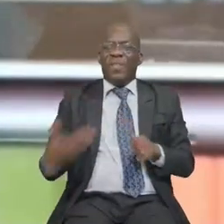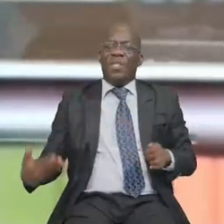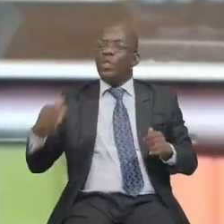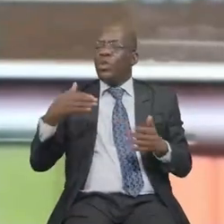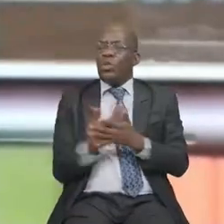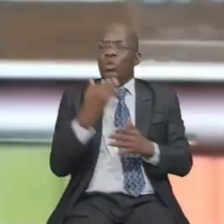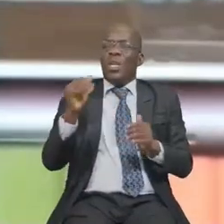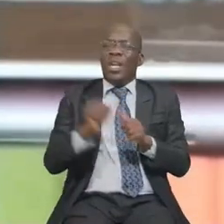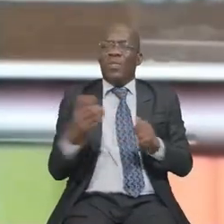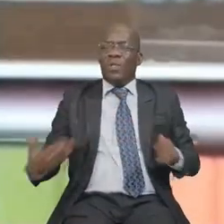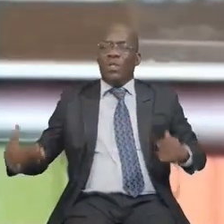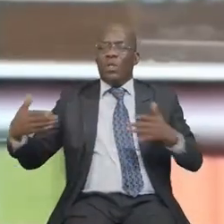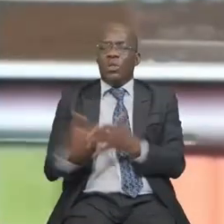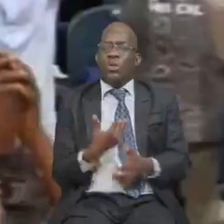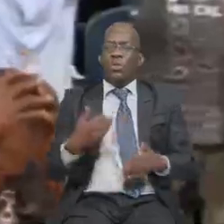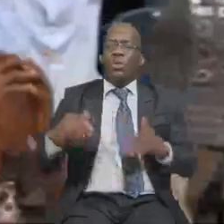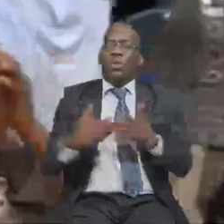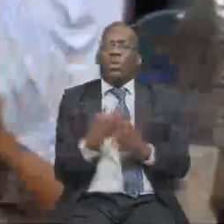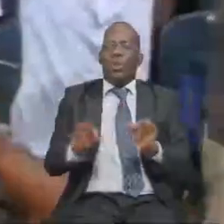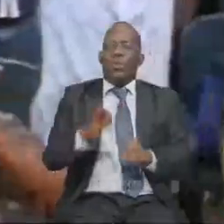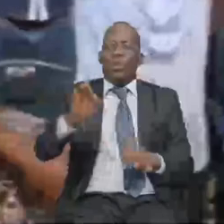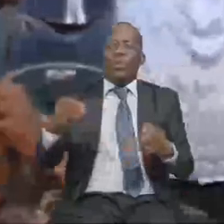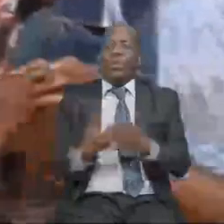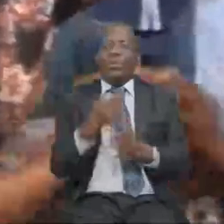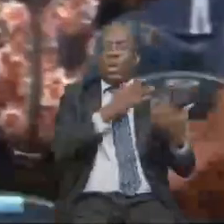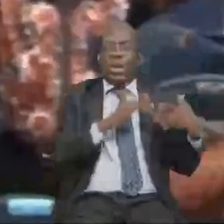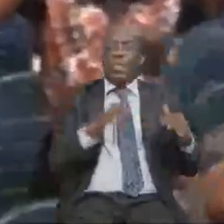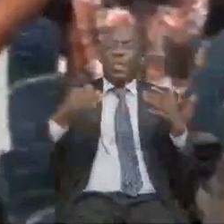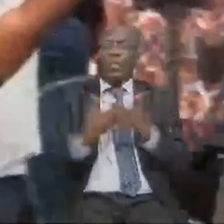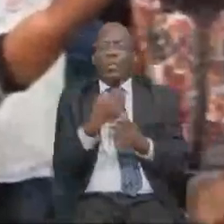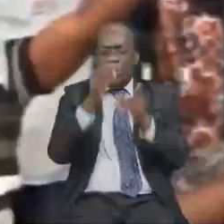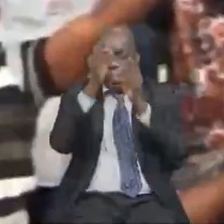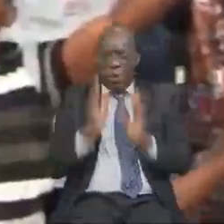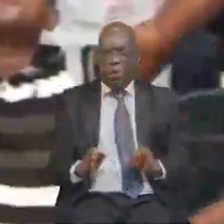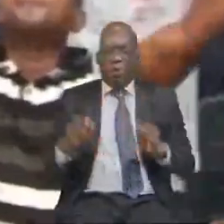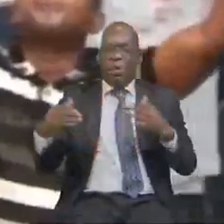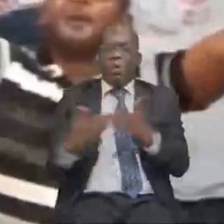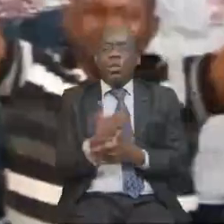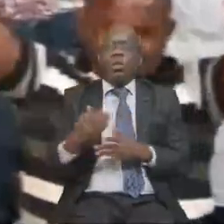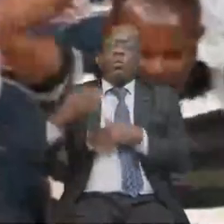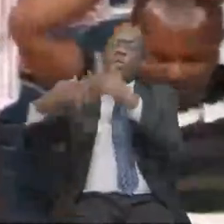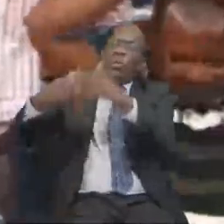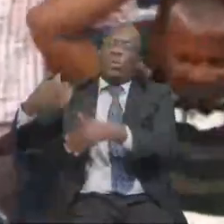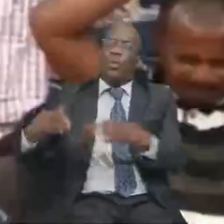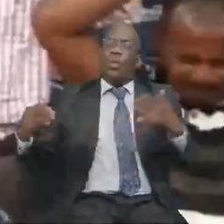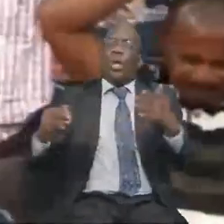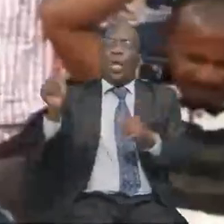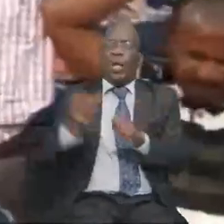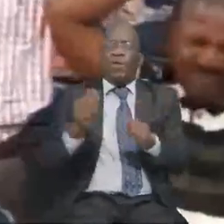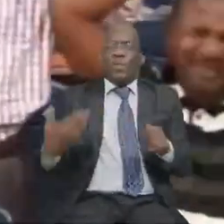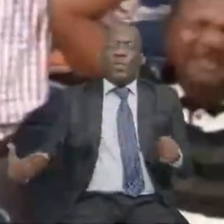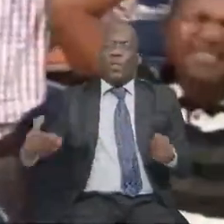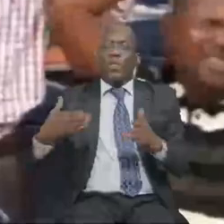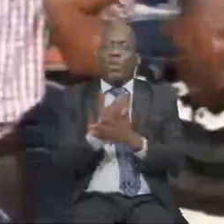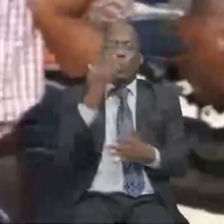tout nouveau. Un nouvel esprit, un cœur nouveau, une nouvelle décision. Une nouvelle dispensation, que tout soit nouveau et que cela vienne dans ta vie